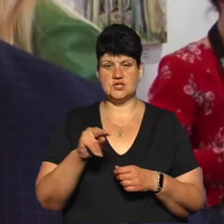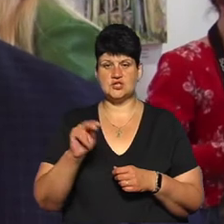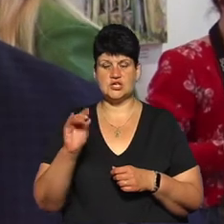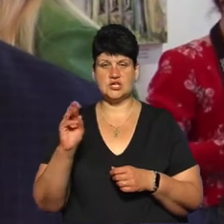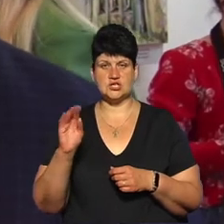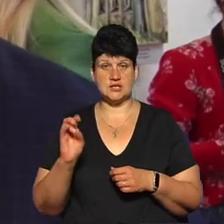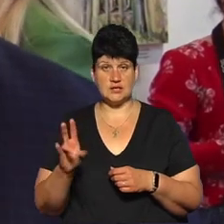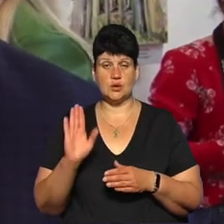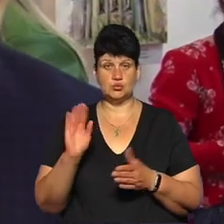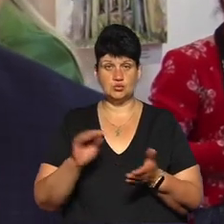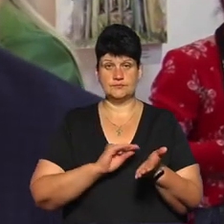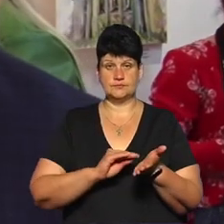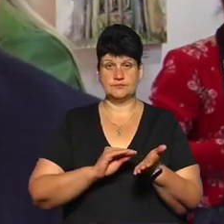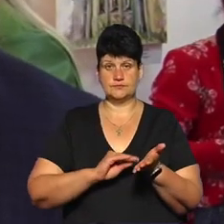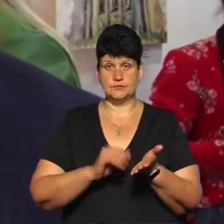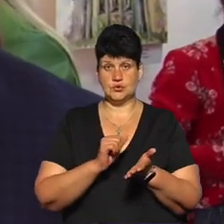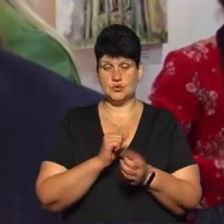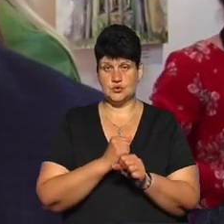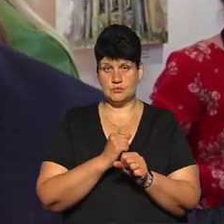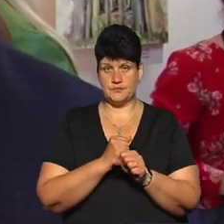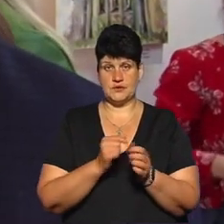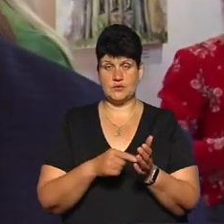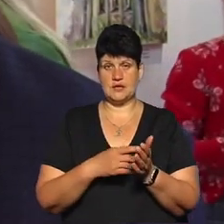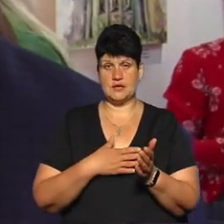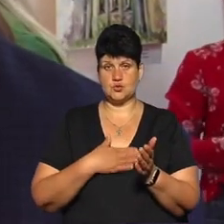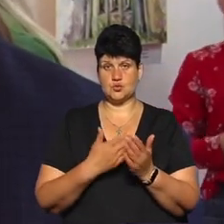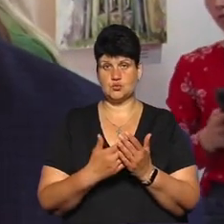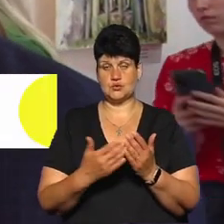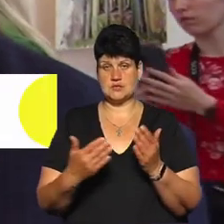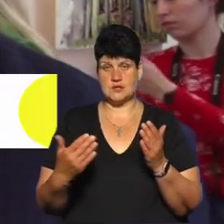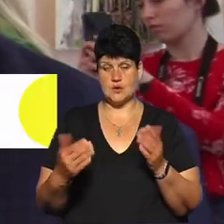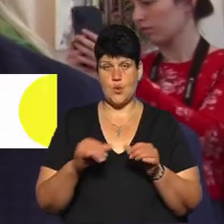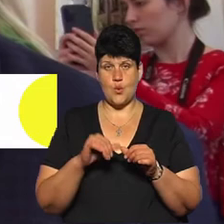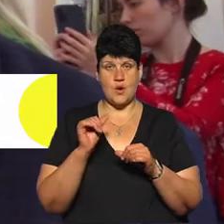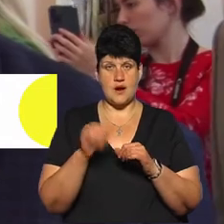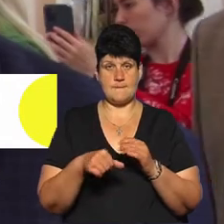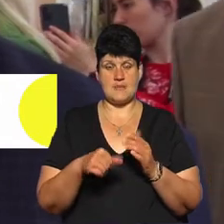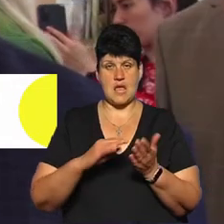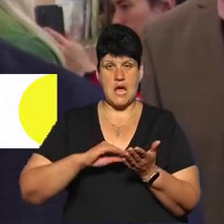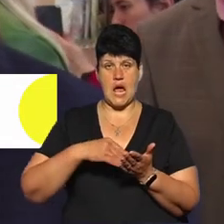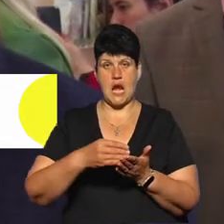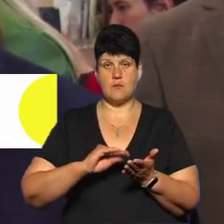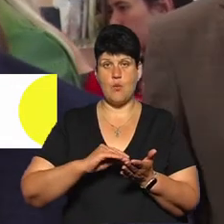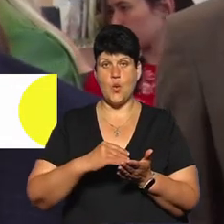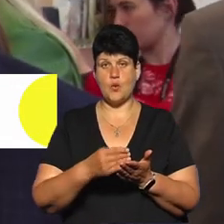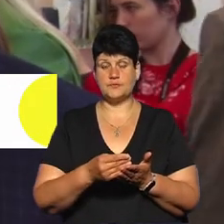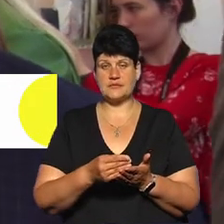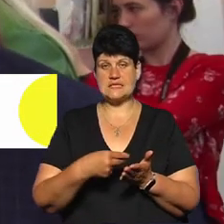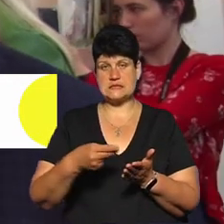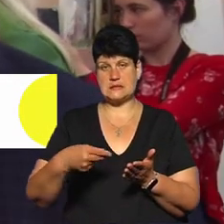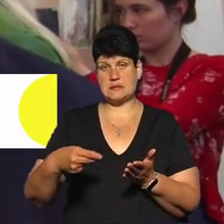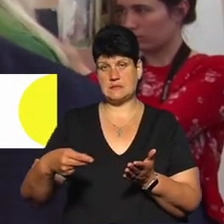опублікований на сторінках нашого музею окремий альбом з підписами, де